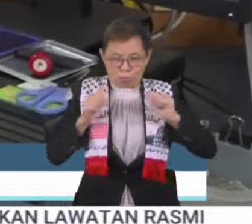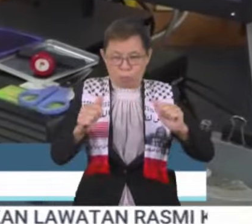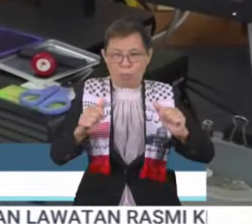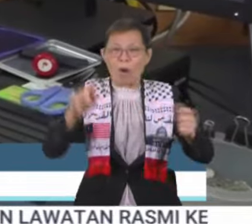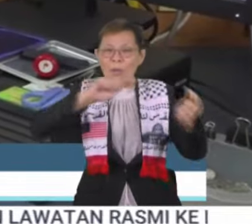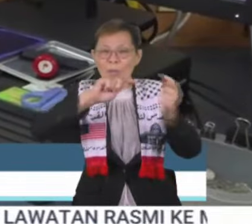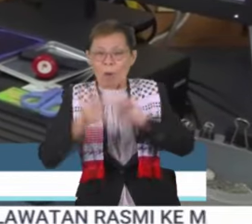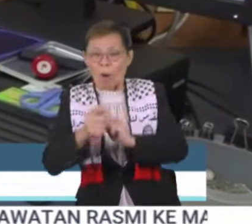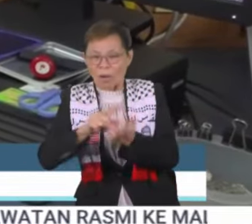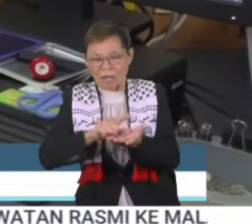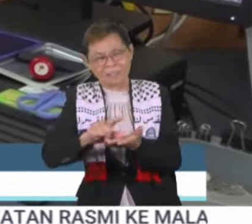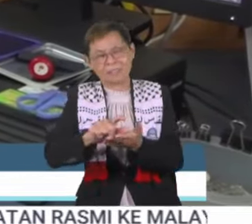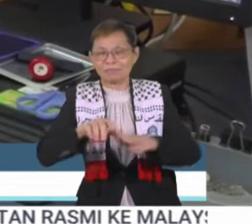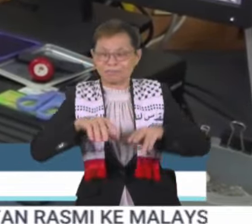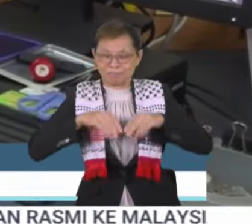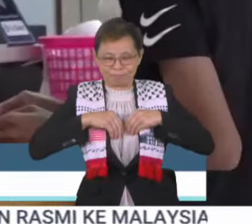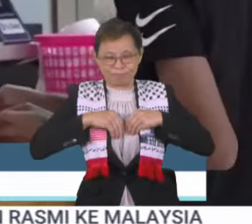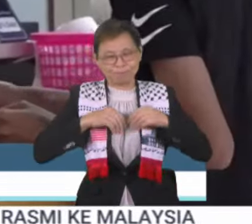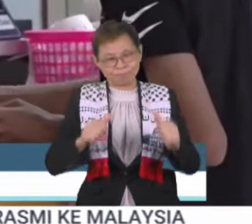pelarasan tersebut.